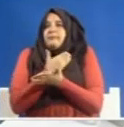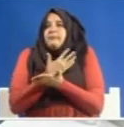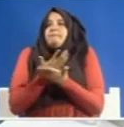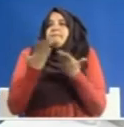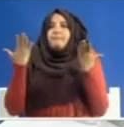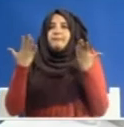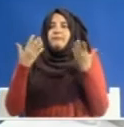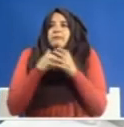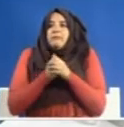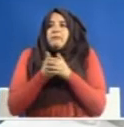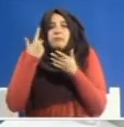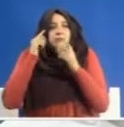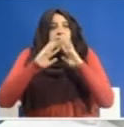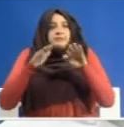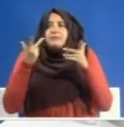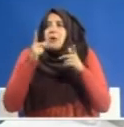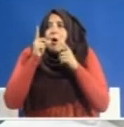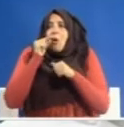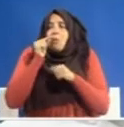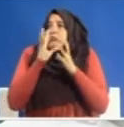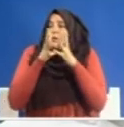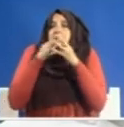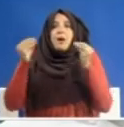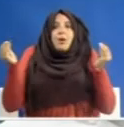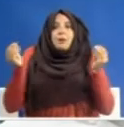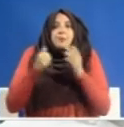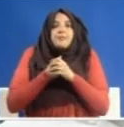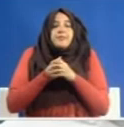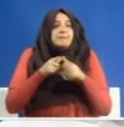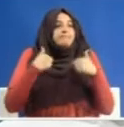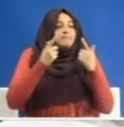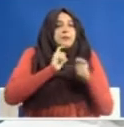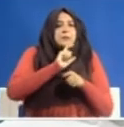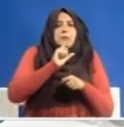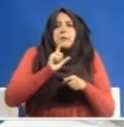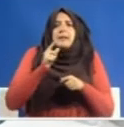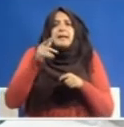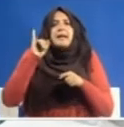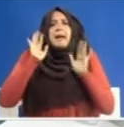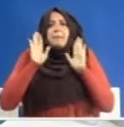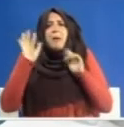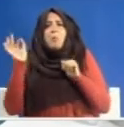رفع الأمر إلى جماعة ومعهم مفتي، والمفتي أفتى بطلب منها